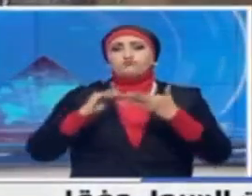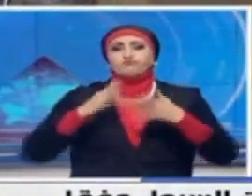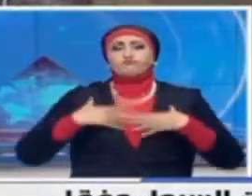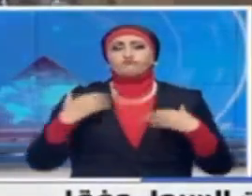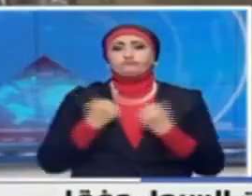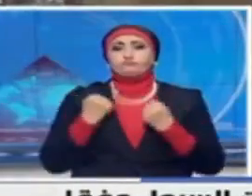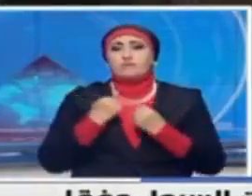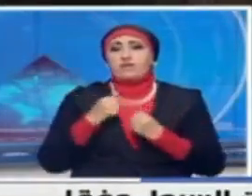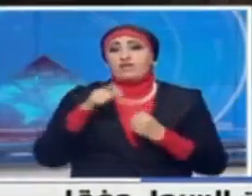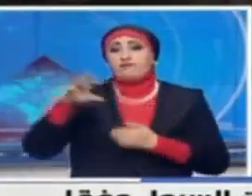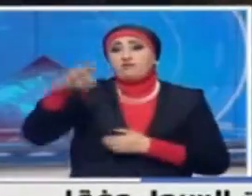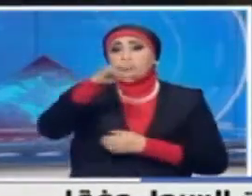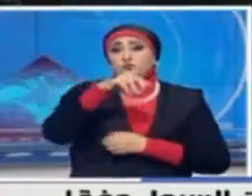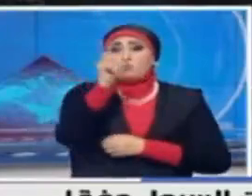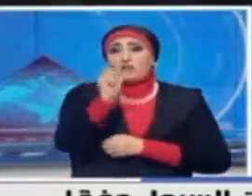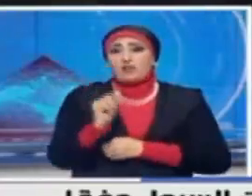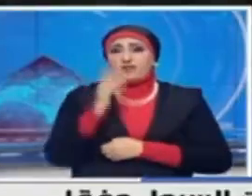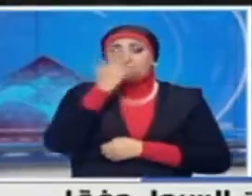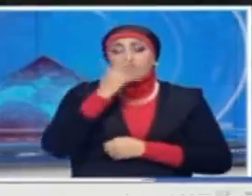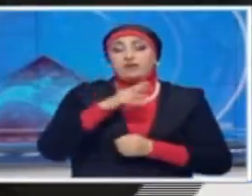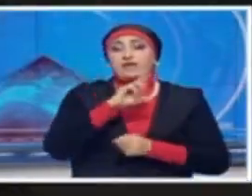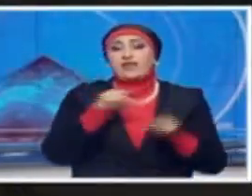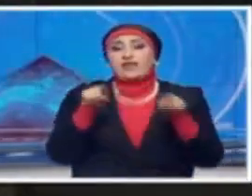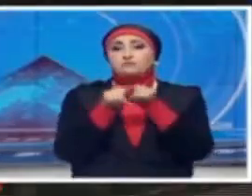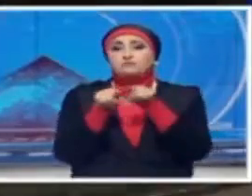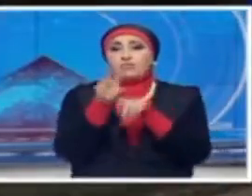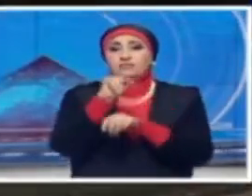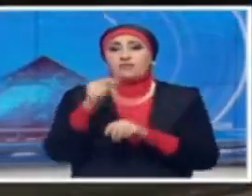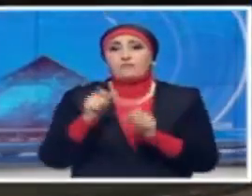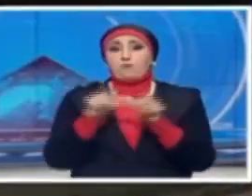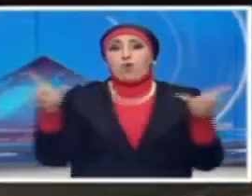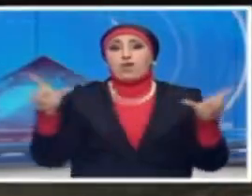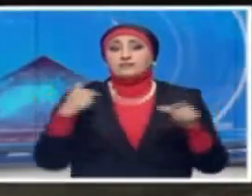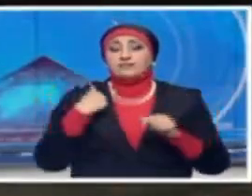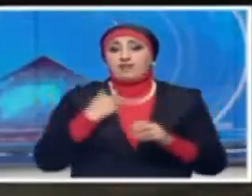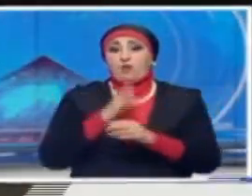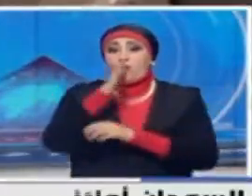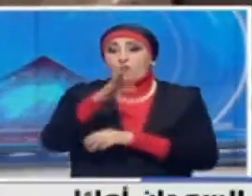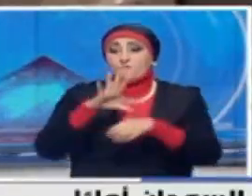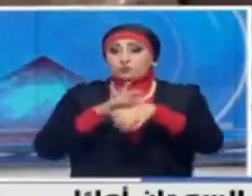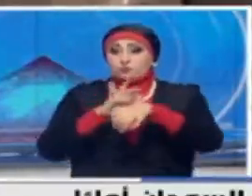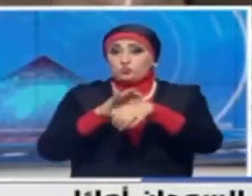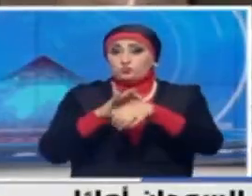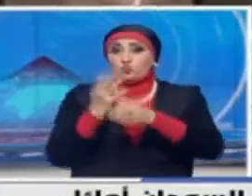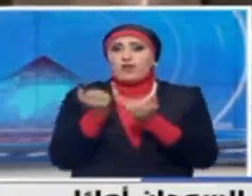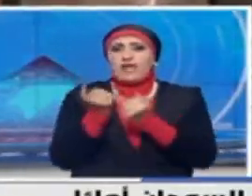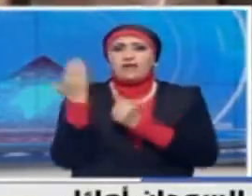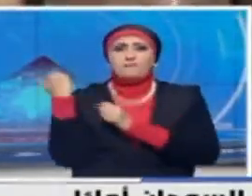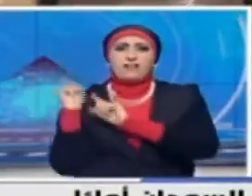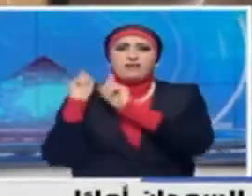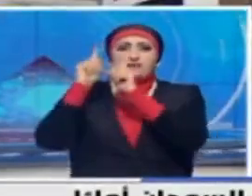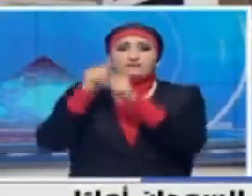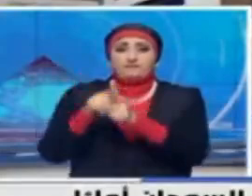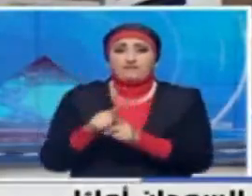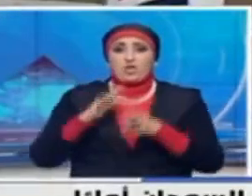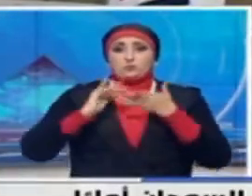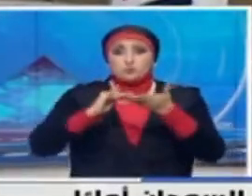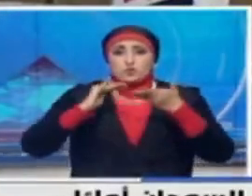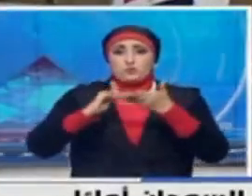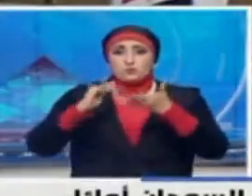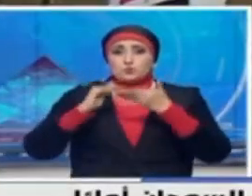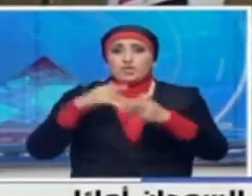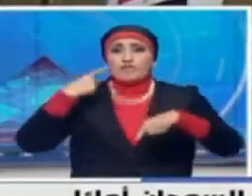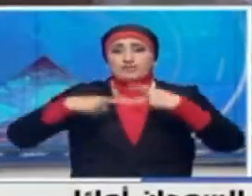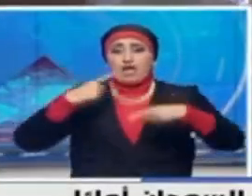الصحية في الدول الإفريقية الشقيقة، موضحة أن القافلة التي انطلقت الأربعاء الماضي يستمر عملها في